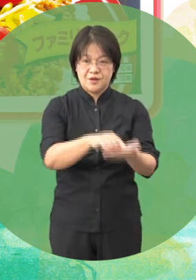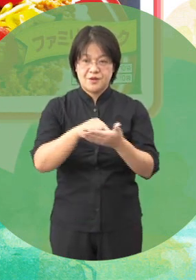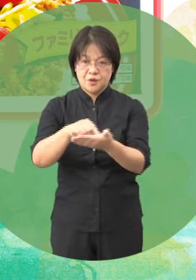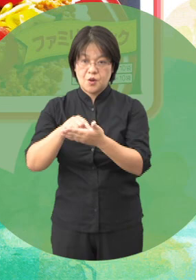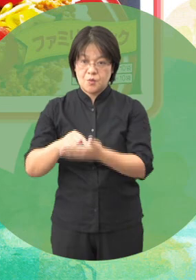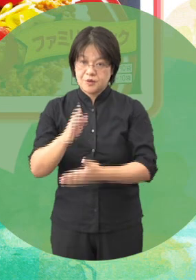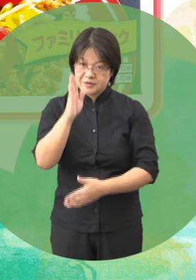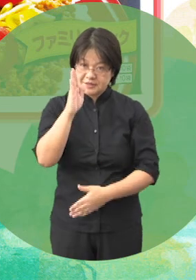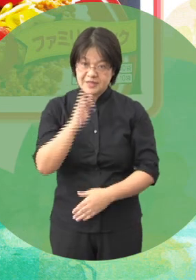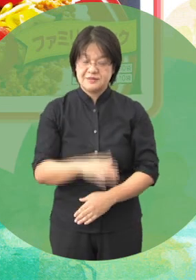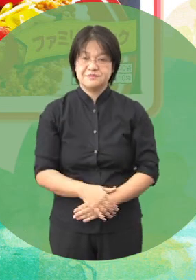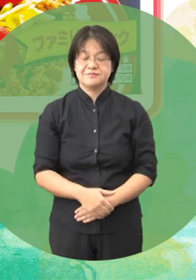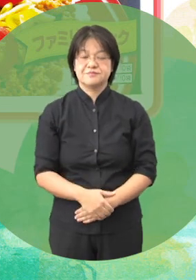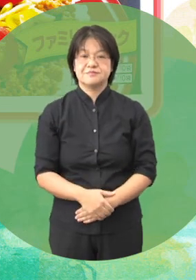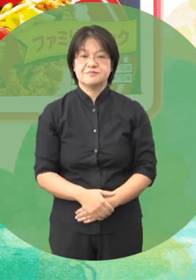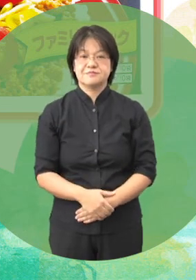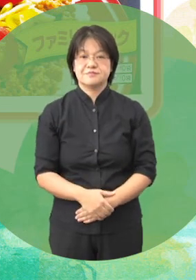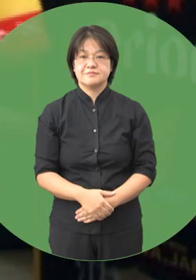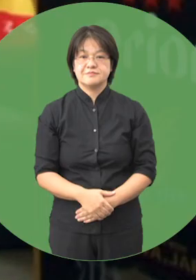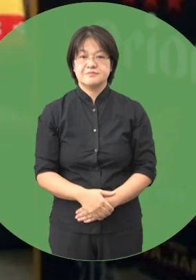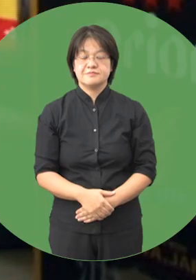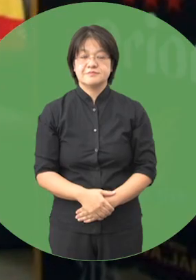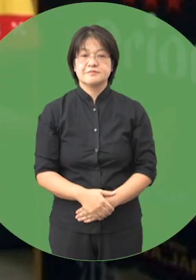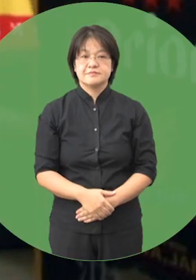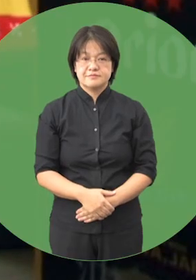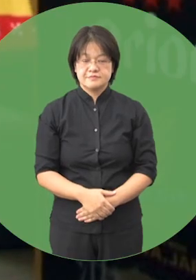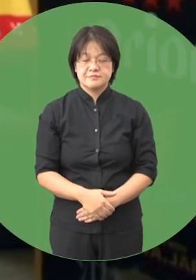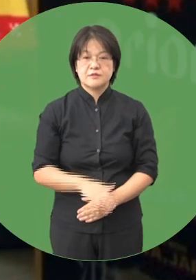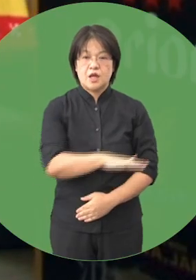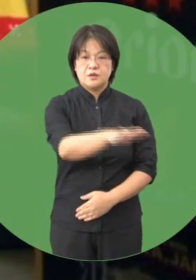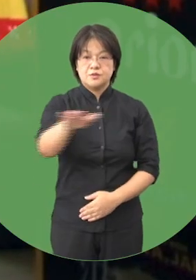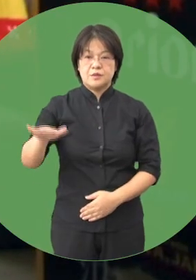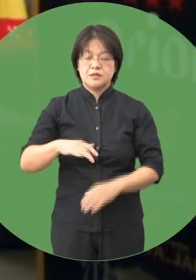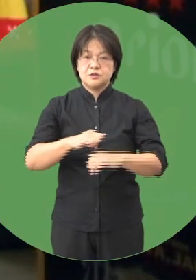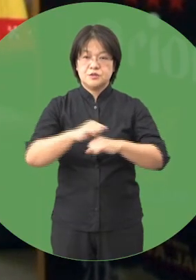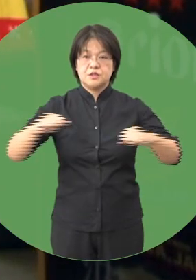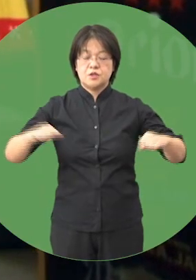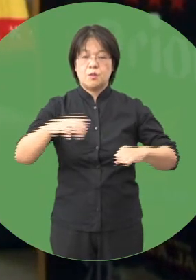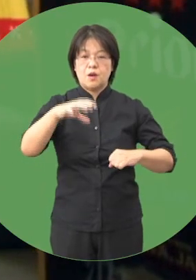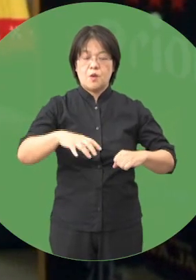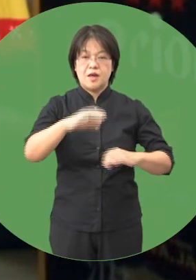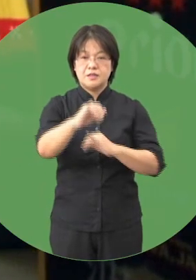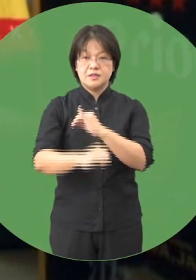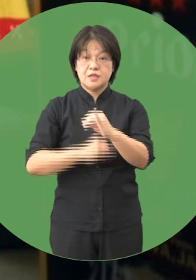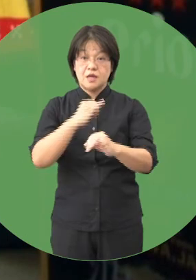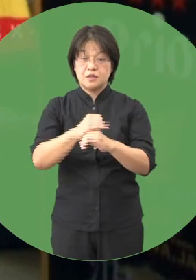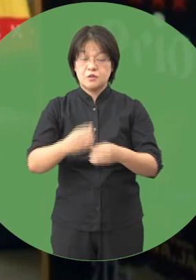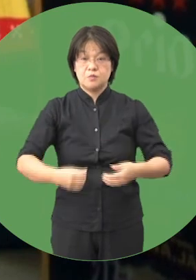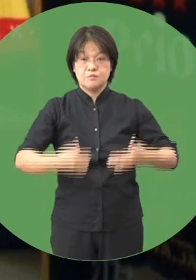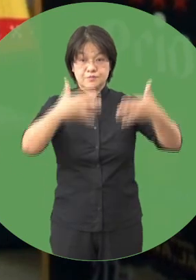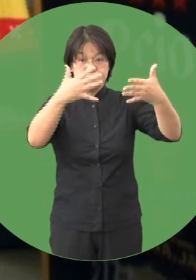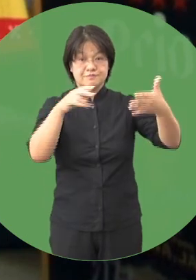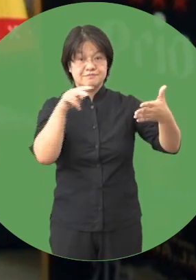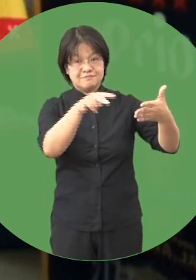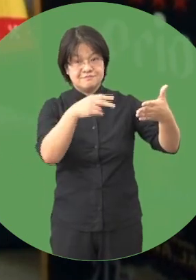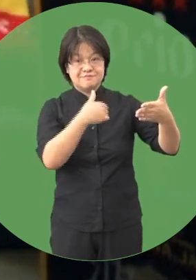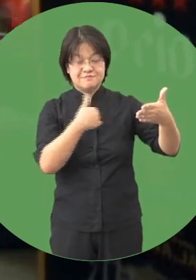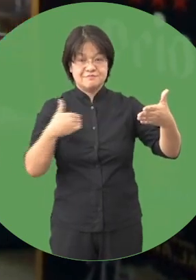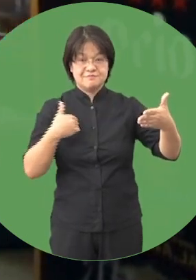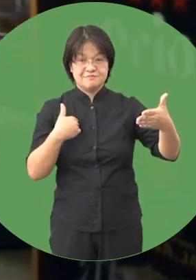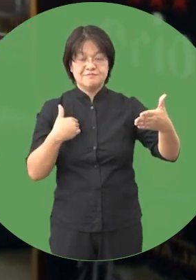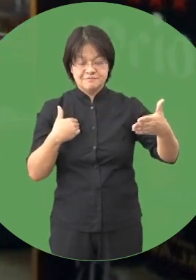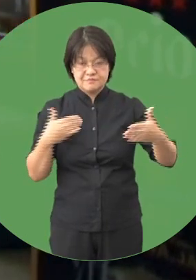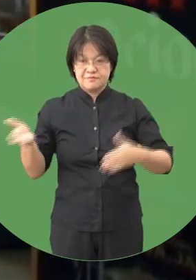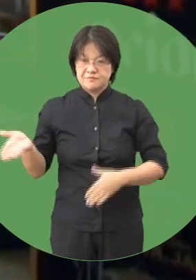ください1注文グラン色ロゴはインターネットでもご覧いただきますので禁錮か